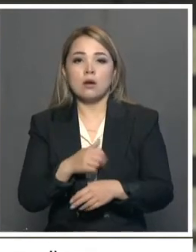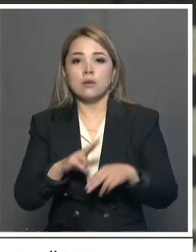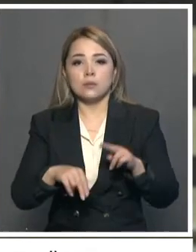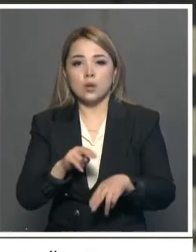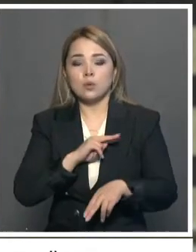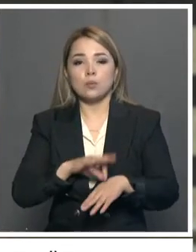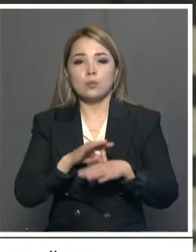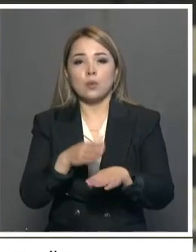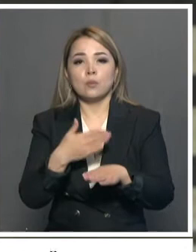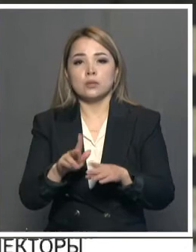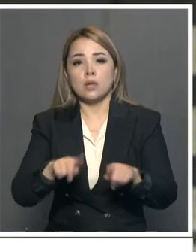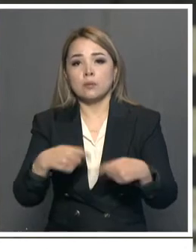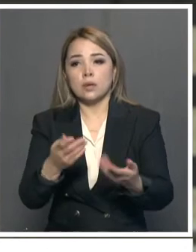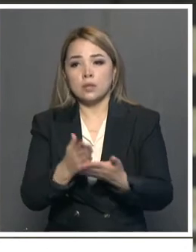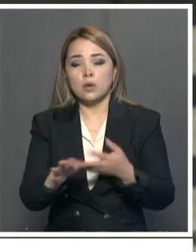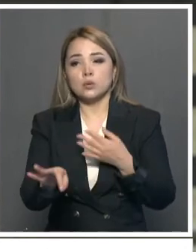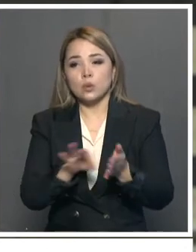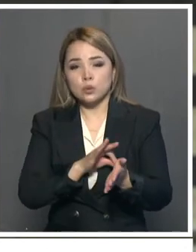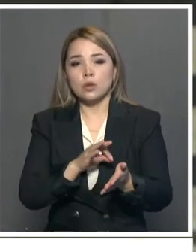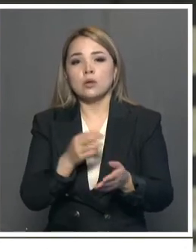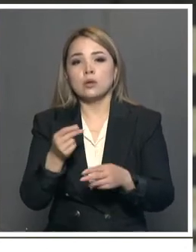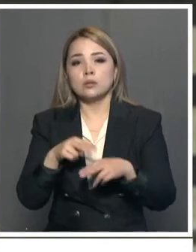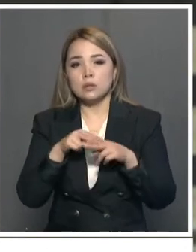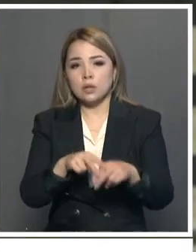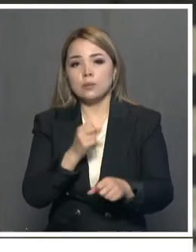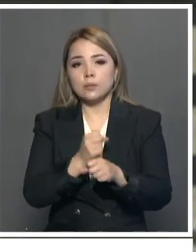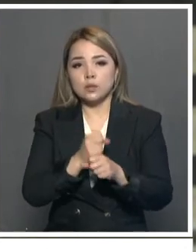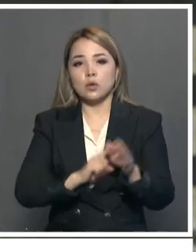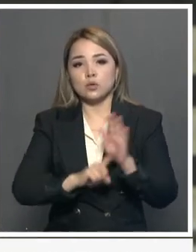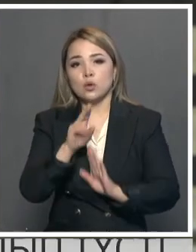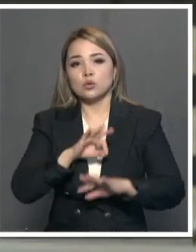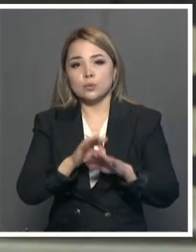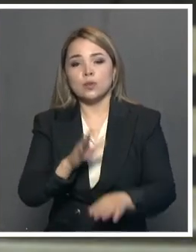бөліміне тапсырылды. Шұғыл түрде жасалынып, жұмыстар бүгіннен бастап басталады.